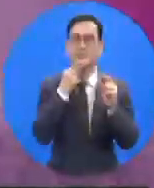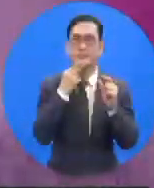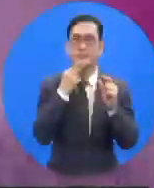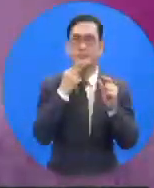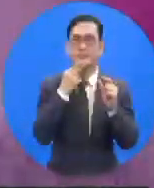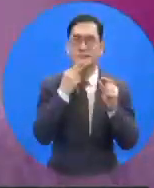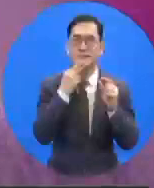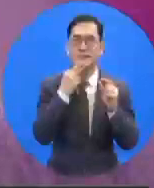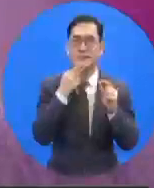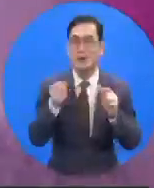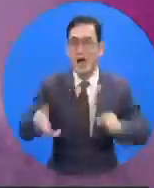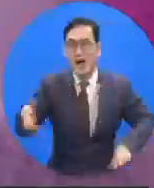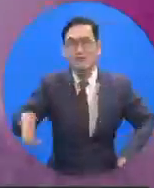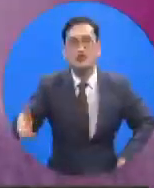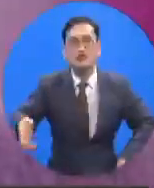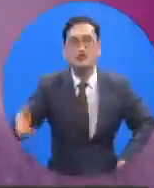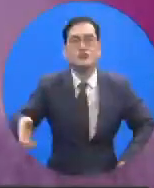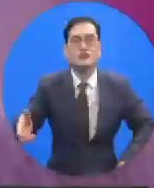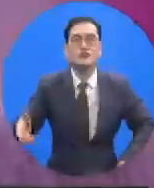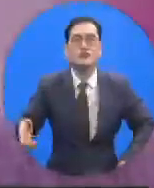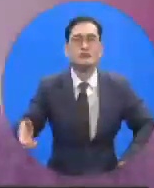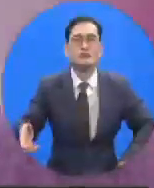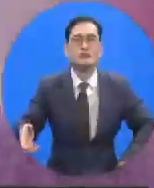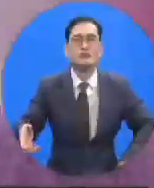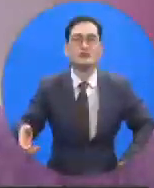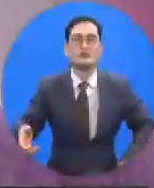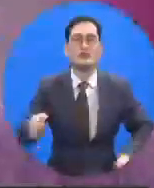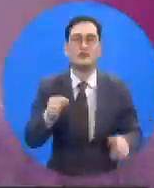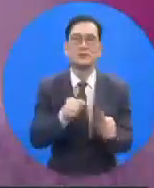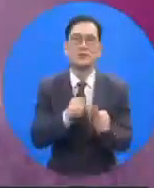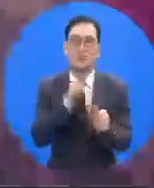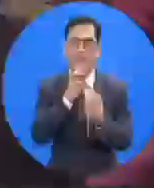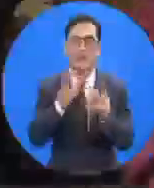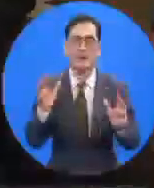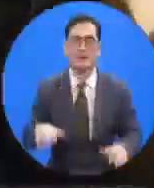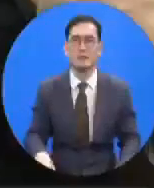압축하지 않은 영상도 즉 논란이 되고 있습니다